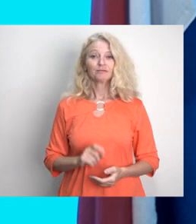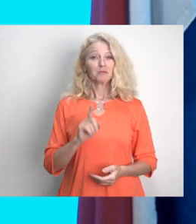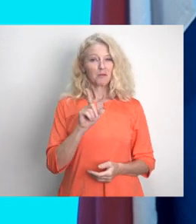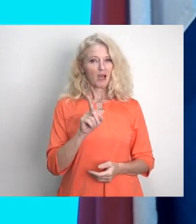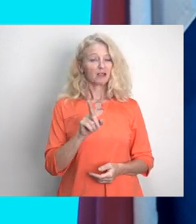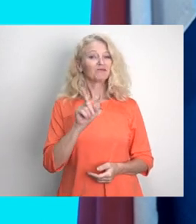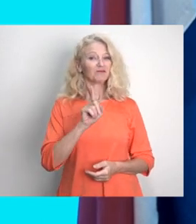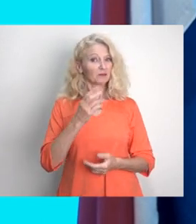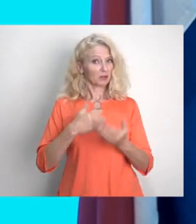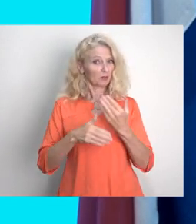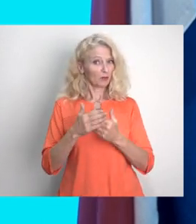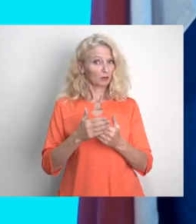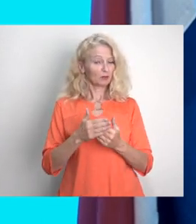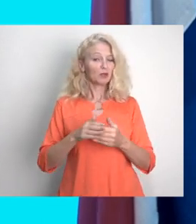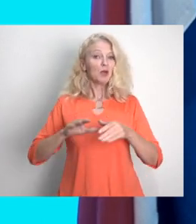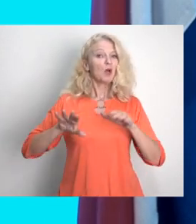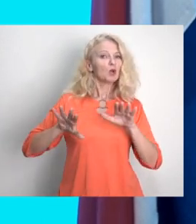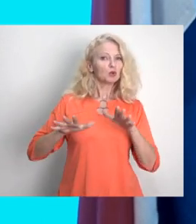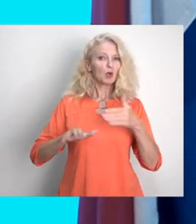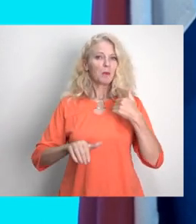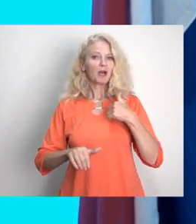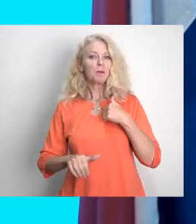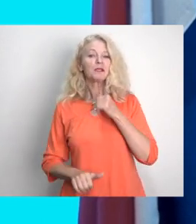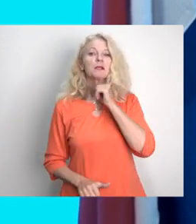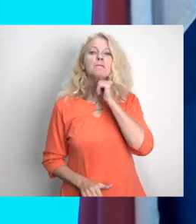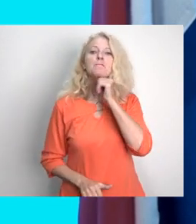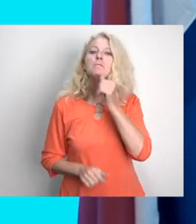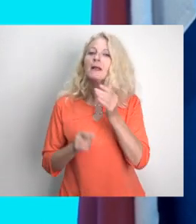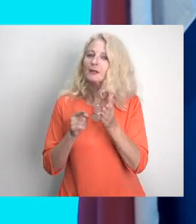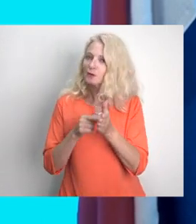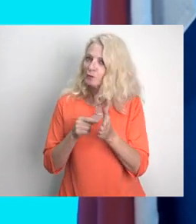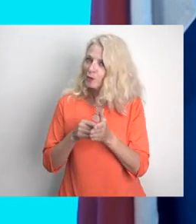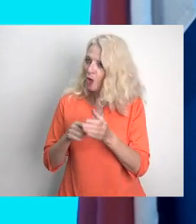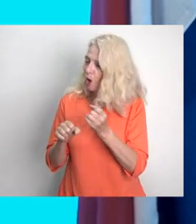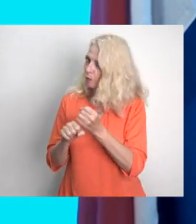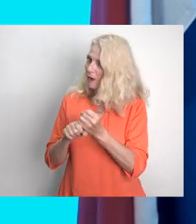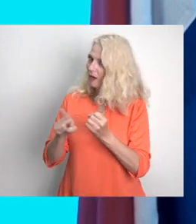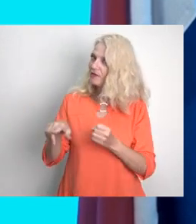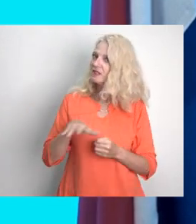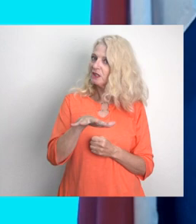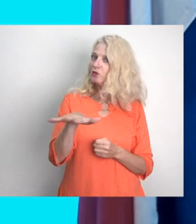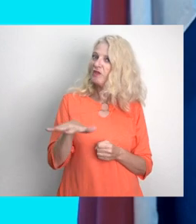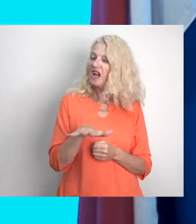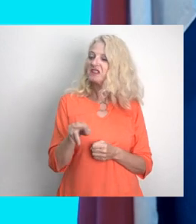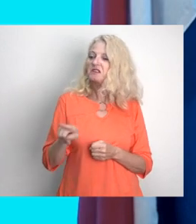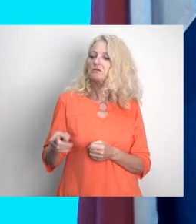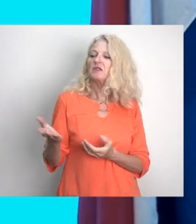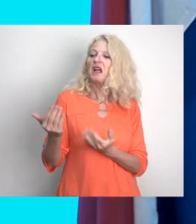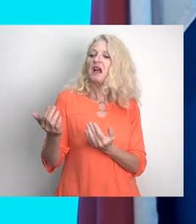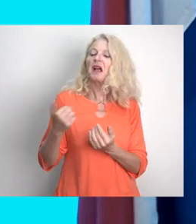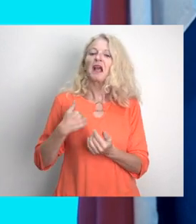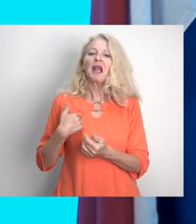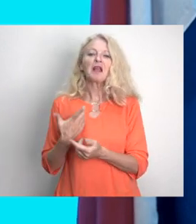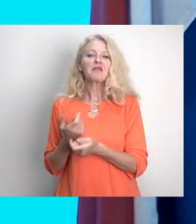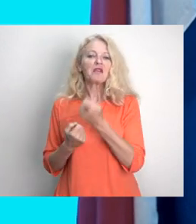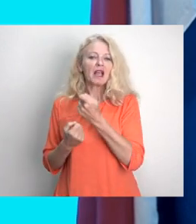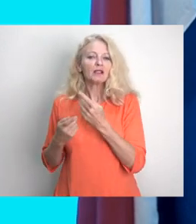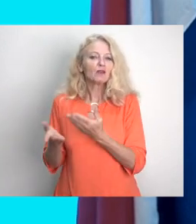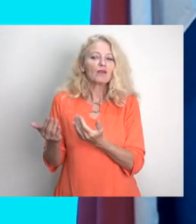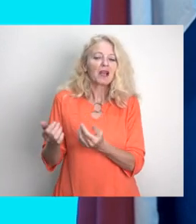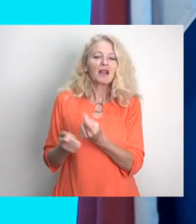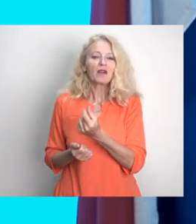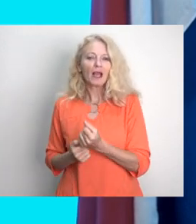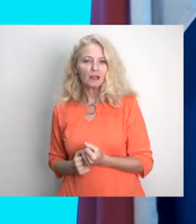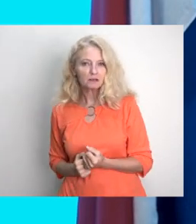wel constateren dat er ook mensen zijn geweest die misbruik hebben gemaakt van de situatie. En vanuit hier wil ik één ieder